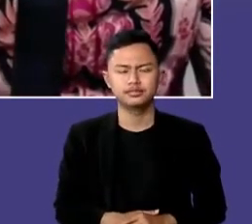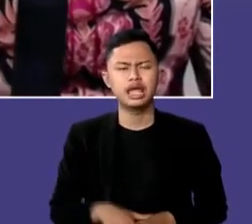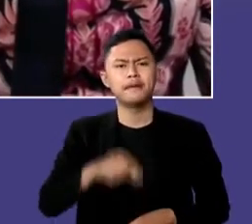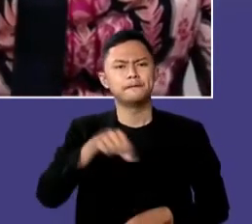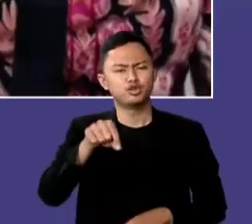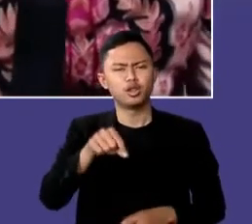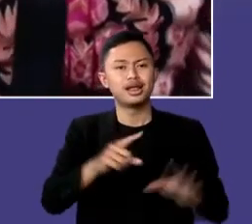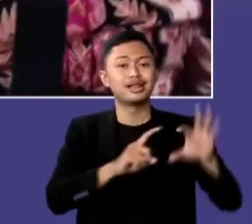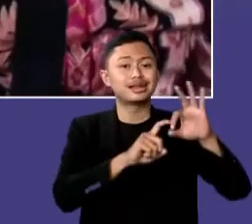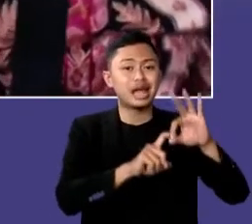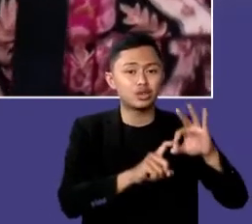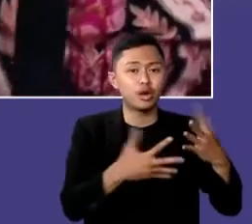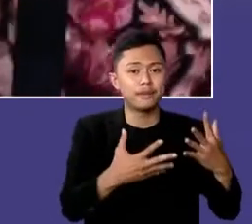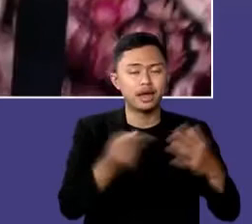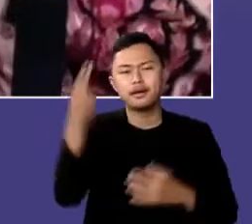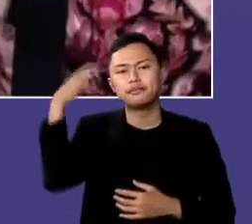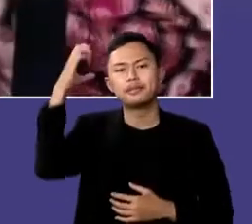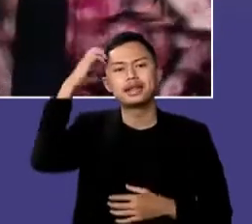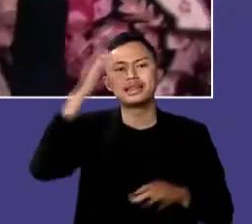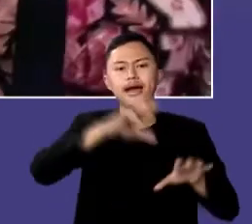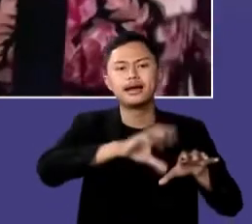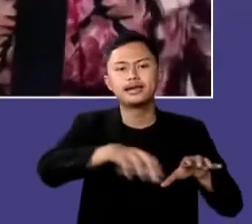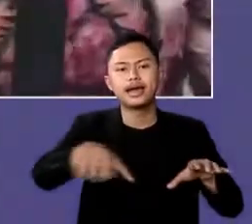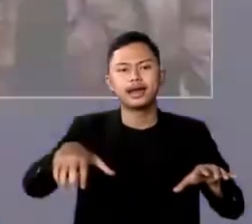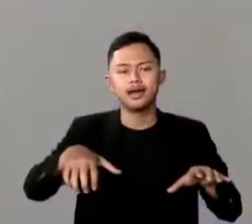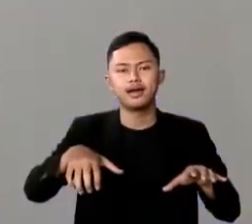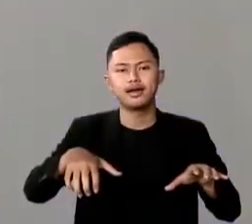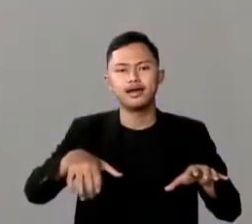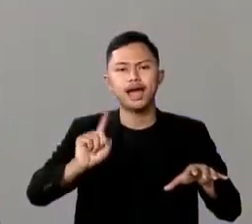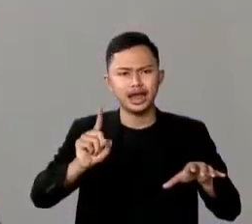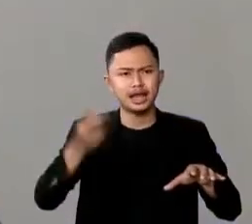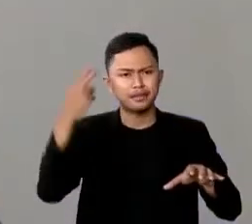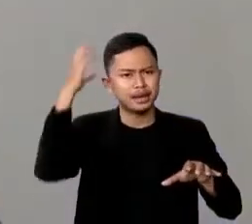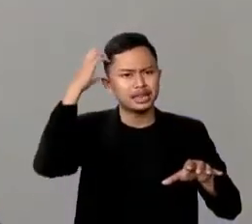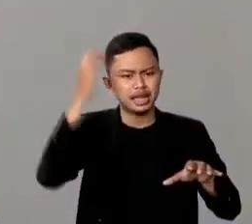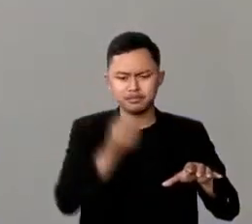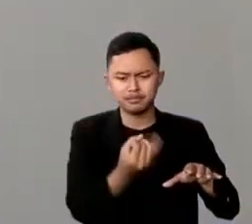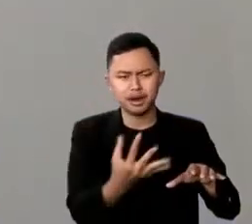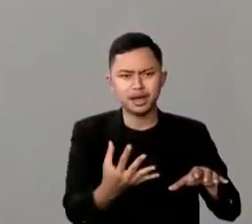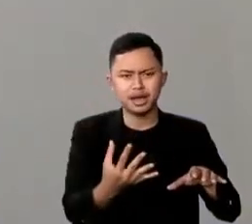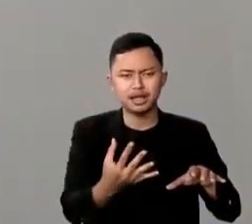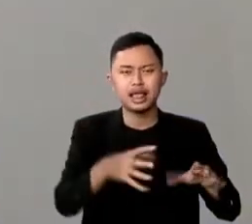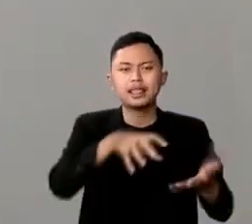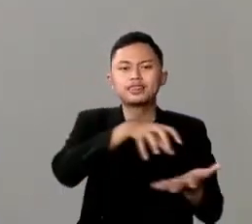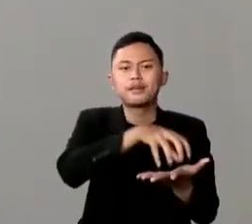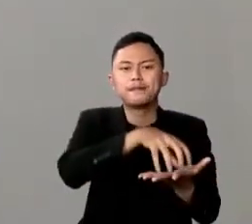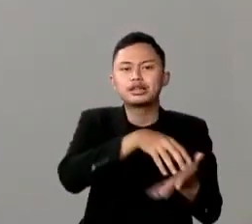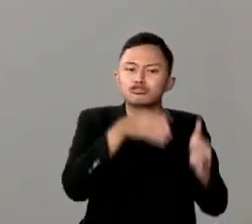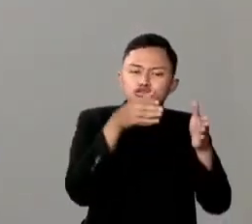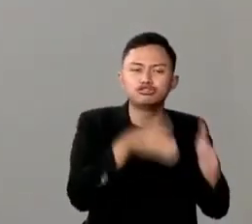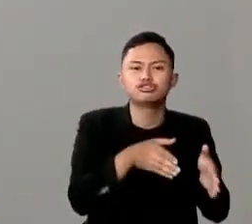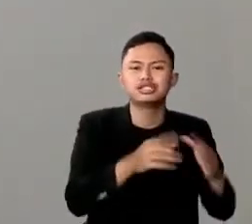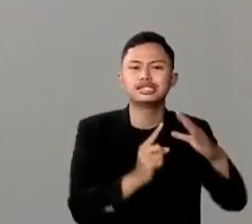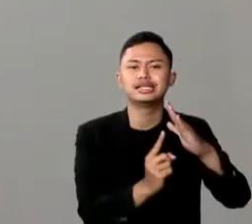itu sangat tergantung kebijakan pemerintah daerah ya Ada beratap beberapa yang menyediakan shelter semacam tempat untuk isolasi atau